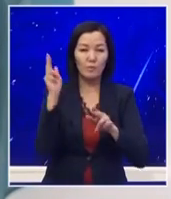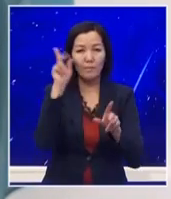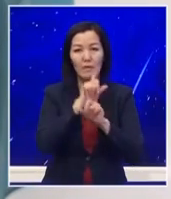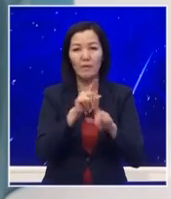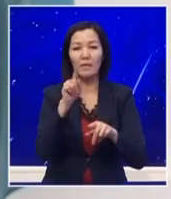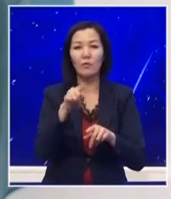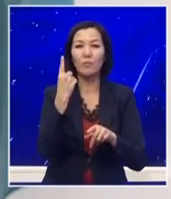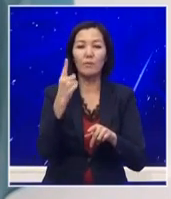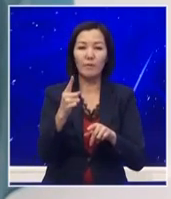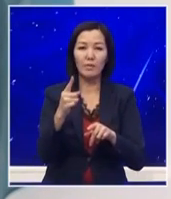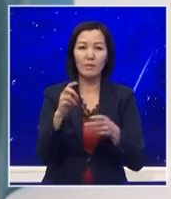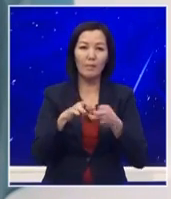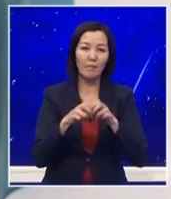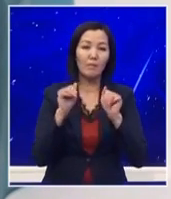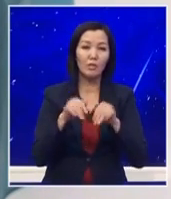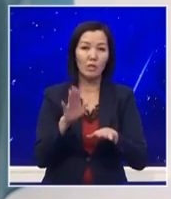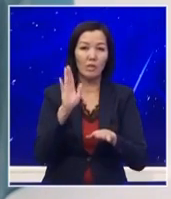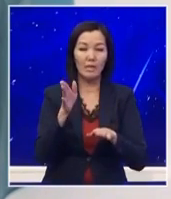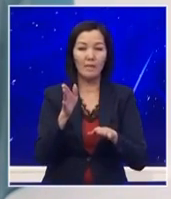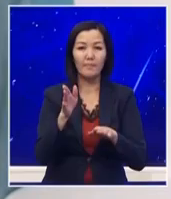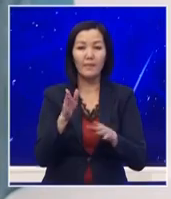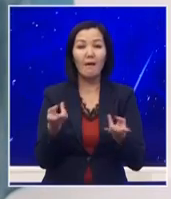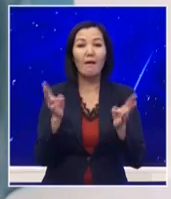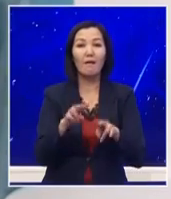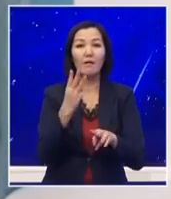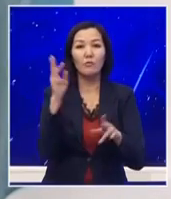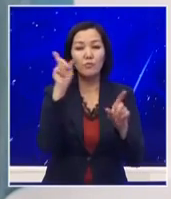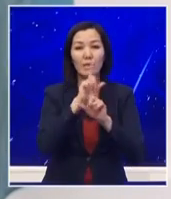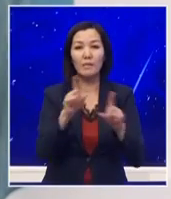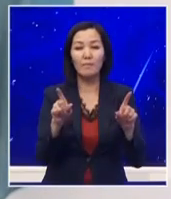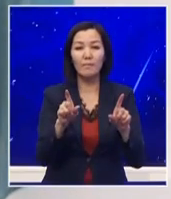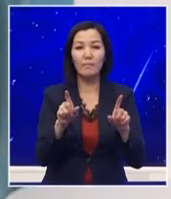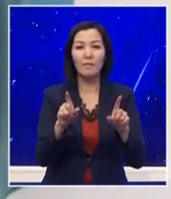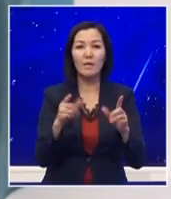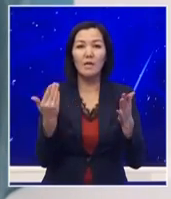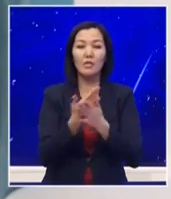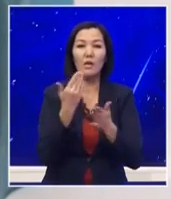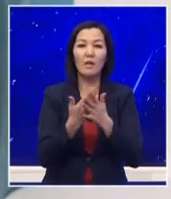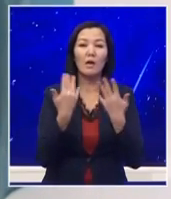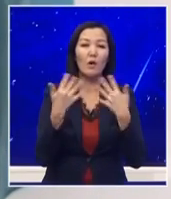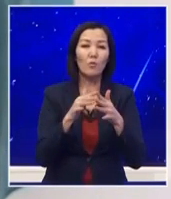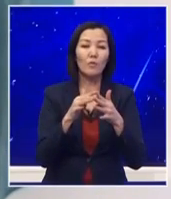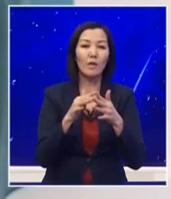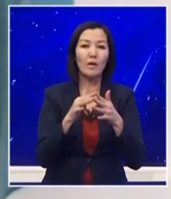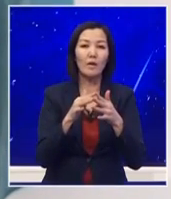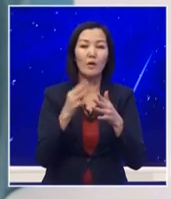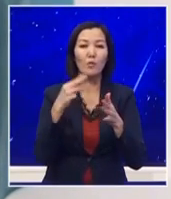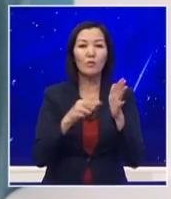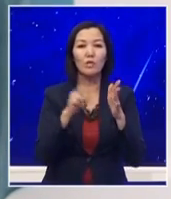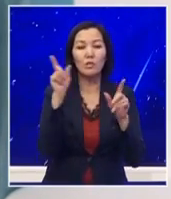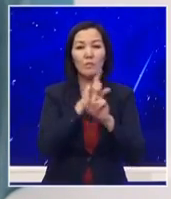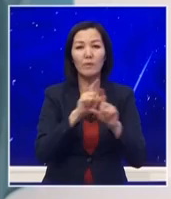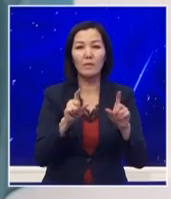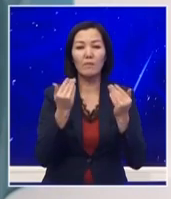бірінші мектептің мәселесі толығымен шешіледі. Енді қалған үш мектепке келетін болсақ, Жаңалық ауылындағы 37-ші мектептің қазіргі таңда жобалық